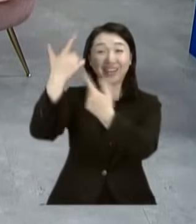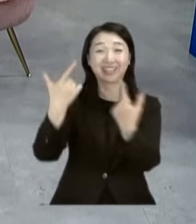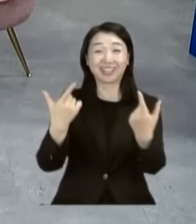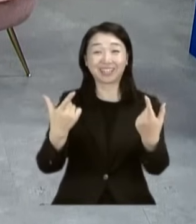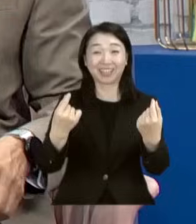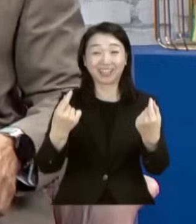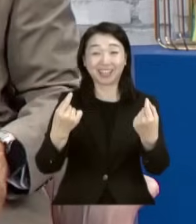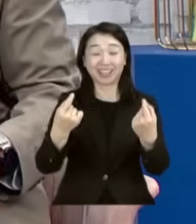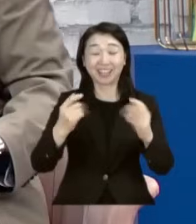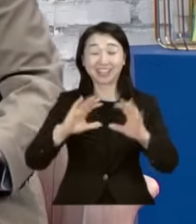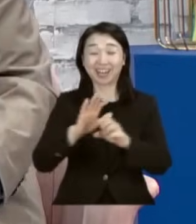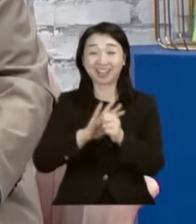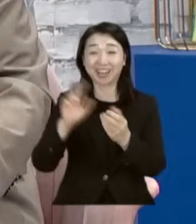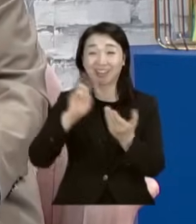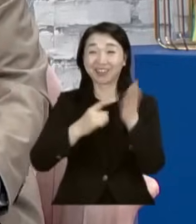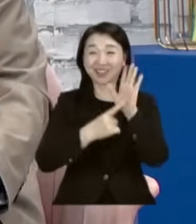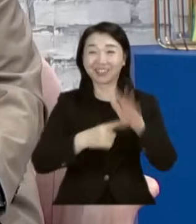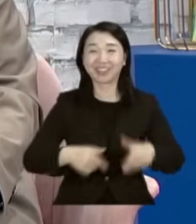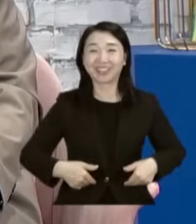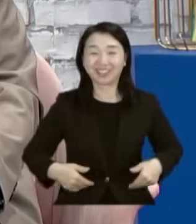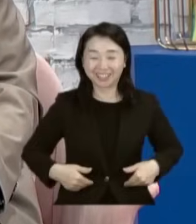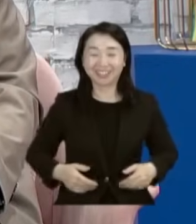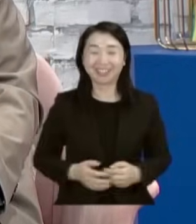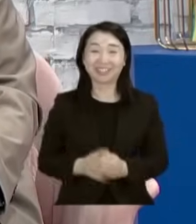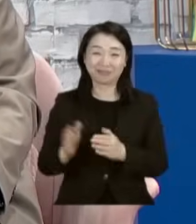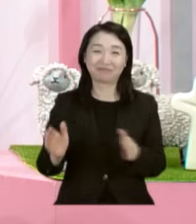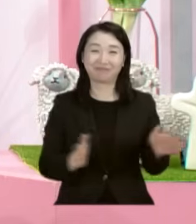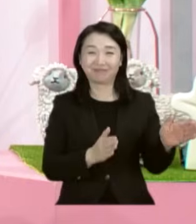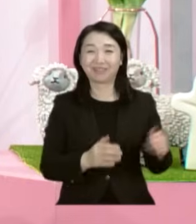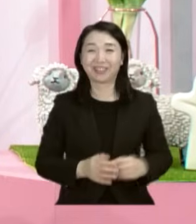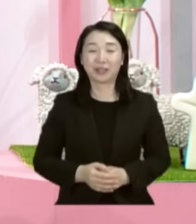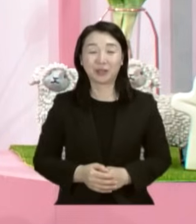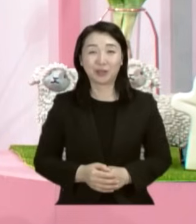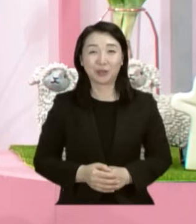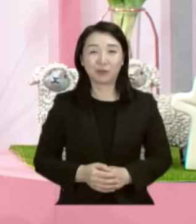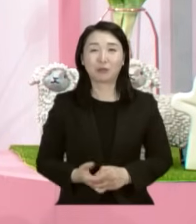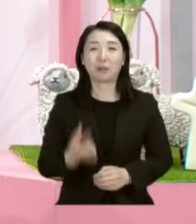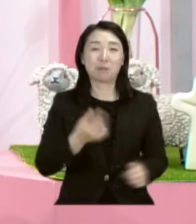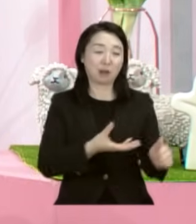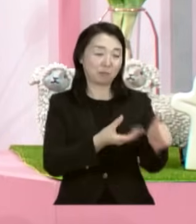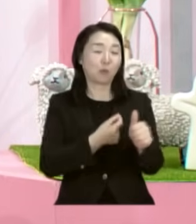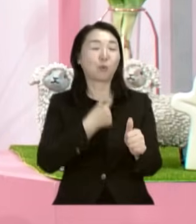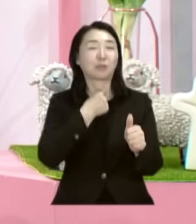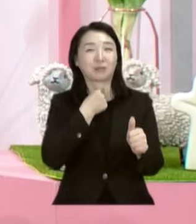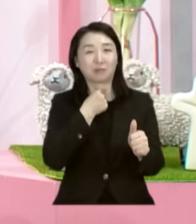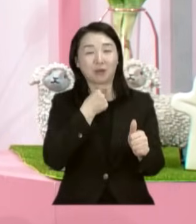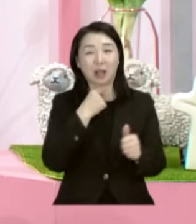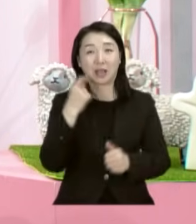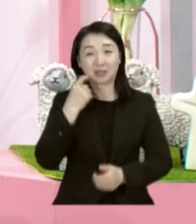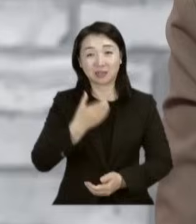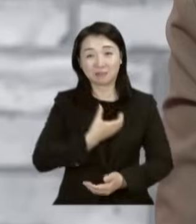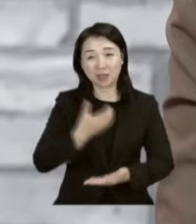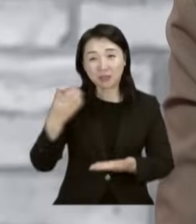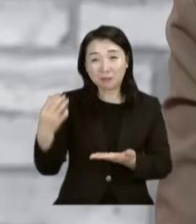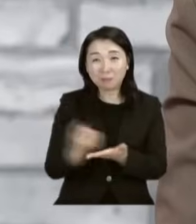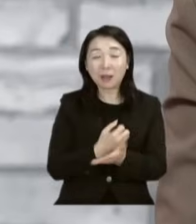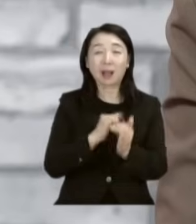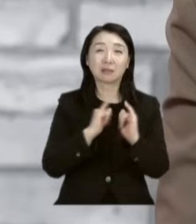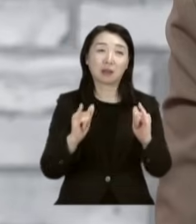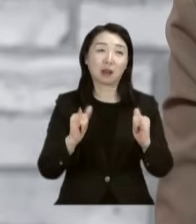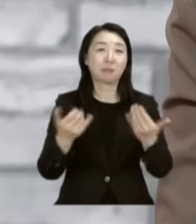올려려네 아 그러니까 애국가 나와야 되고 저희가 진작부터 모시고 싶었는데 금메달 따신 분들이 그